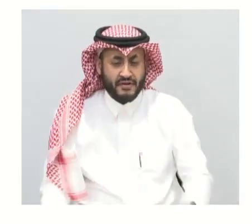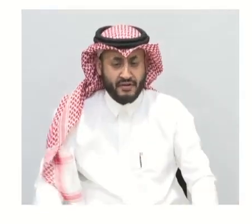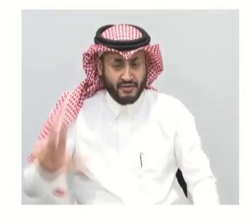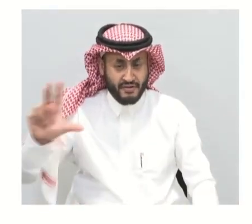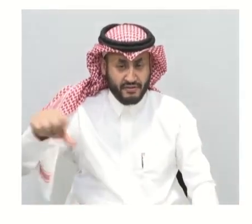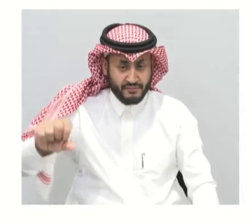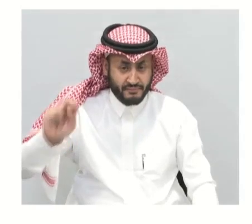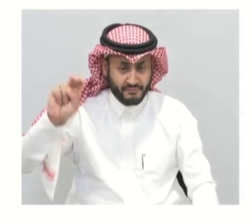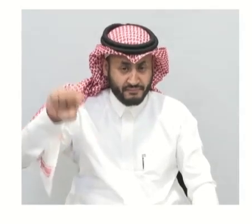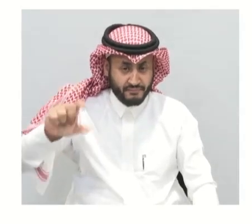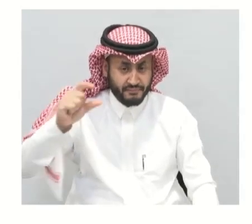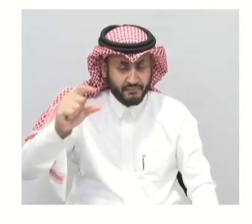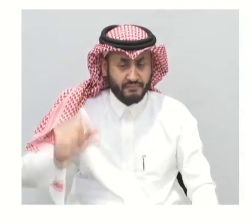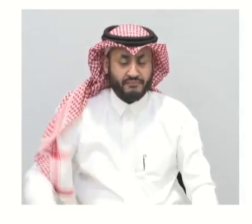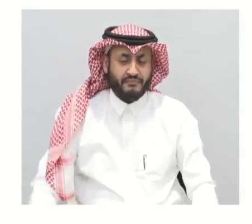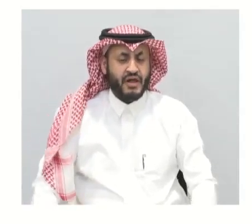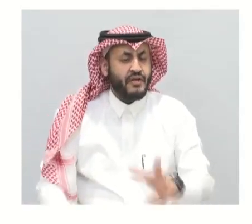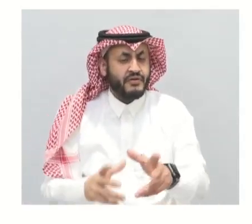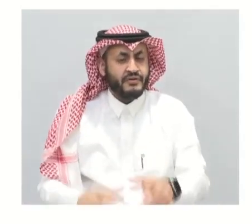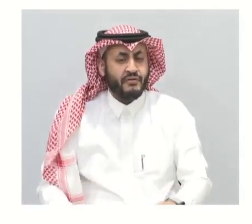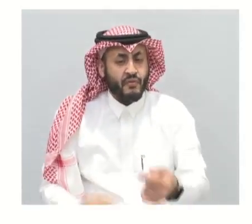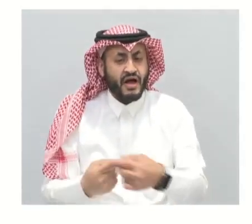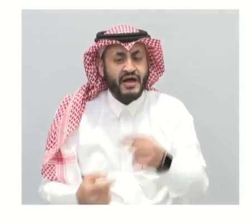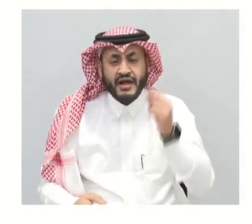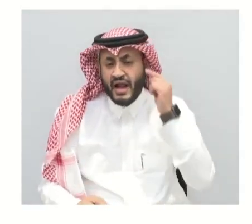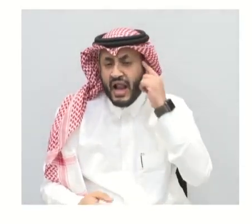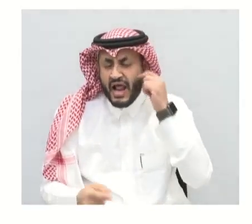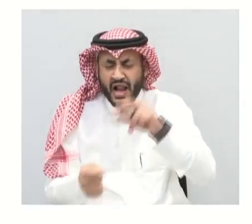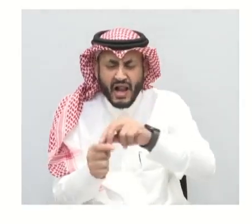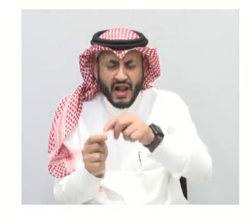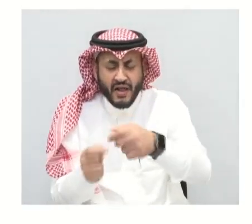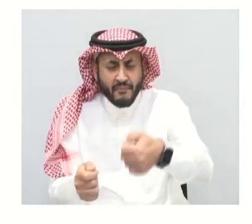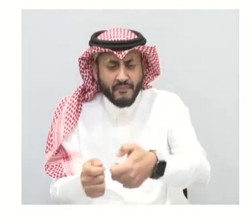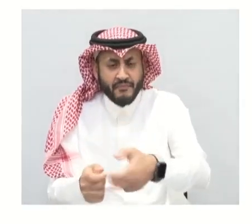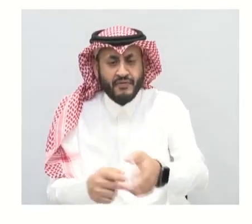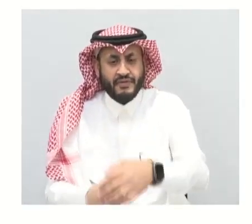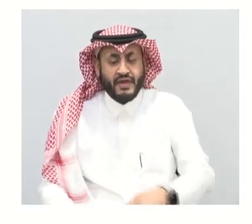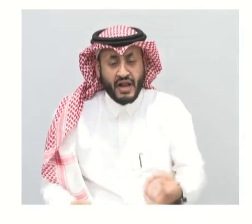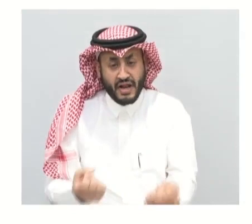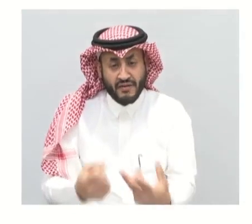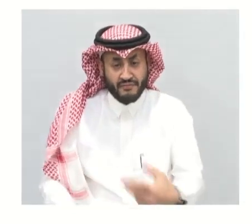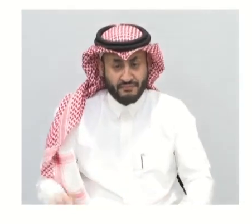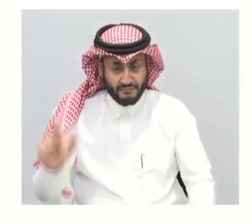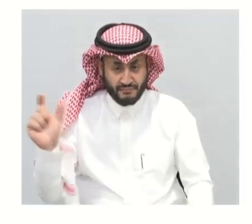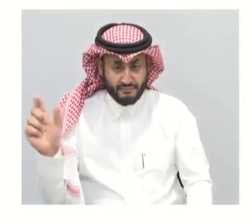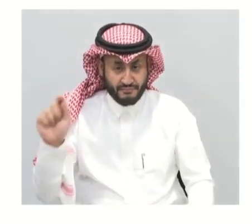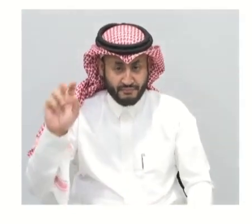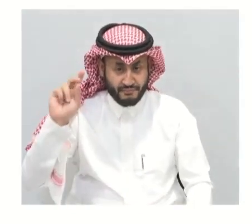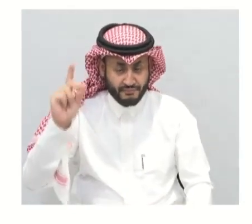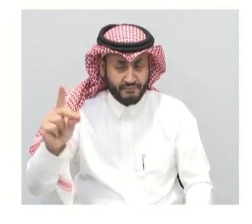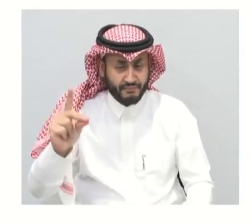انه يتكون من الفحم والنفط وكذلك الغاز الطبيعي ليتكون بذلك هذا الوقود